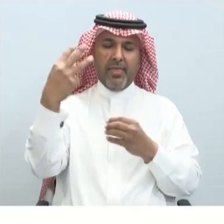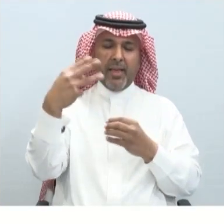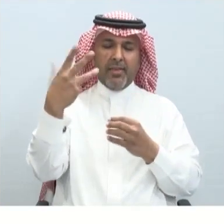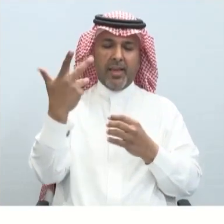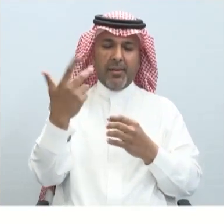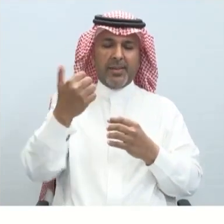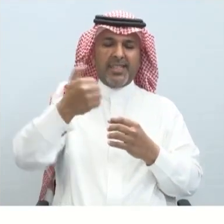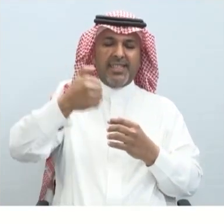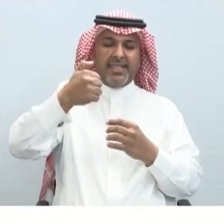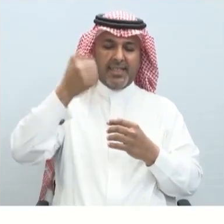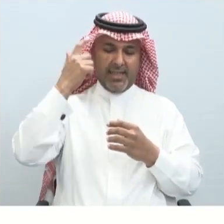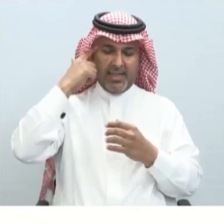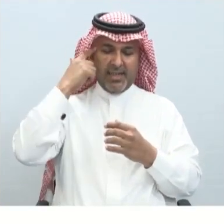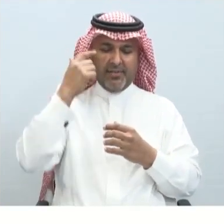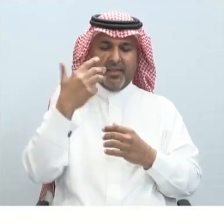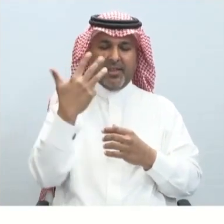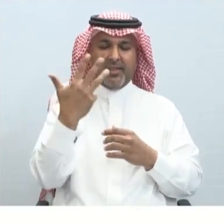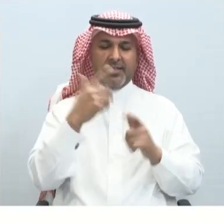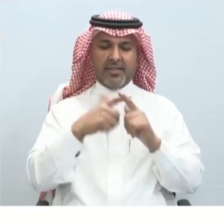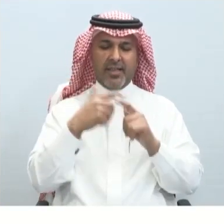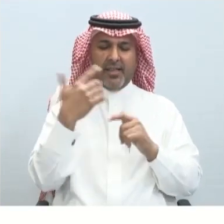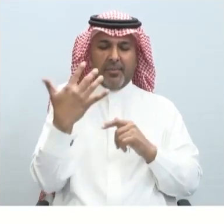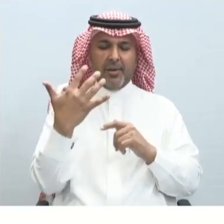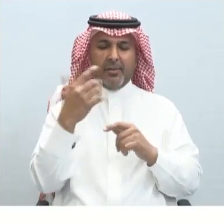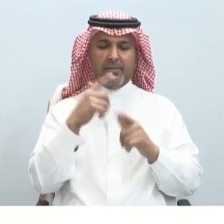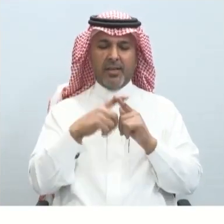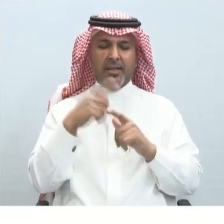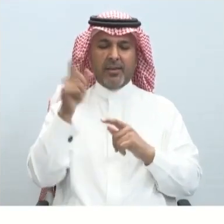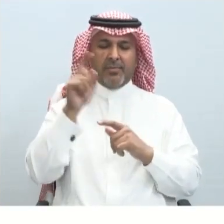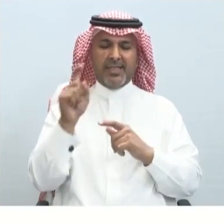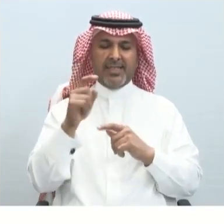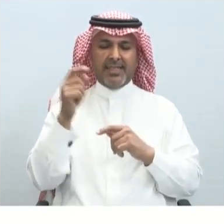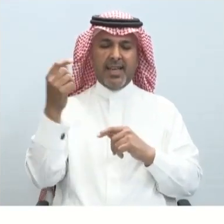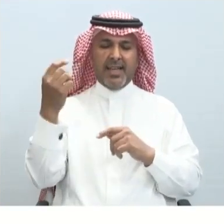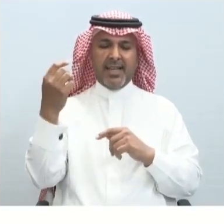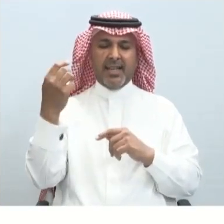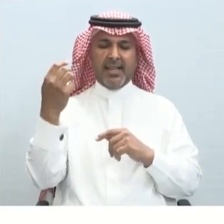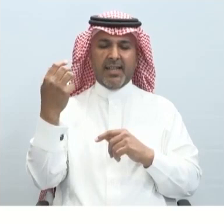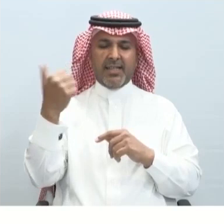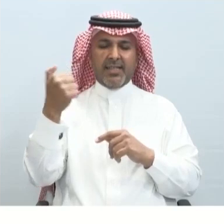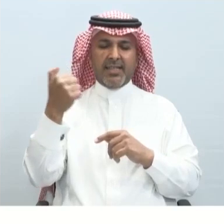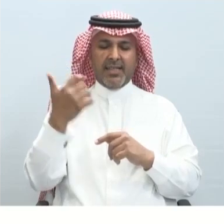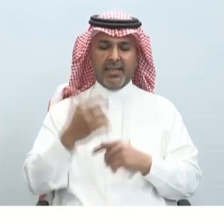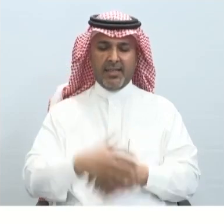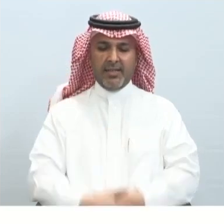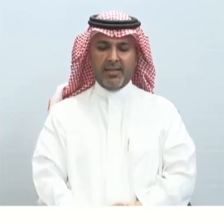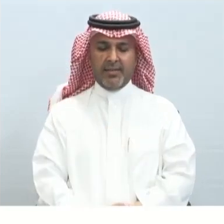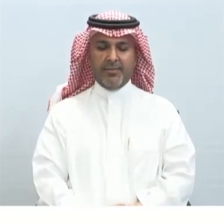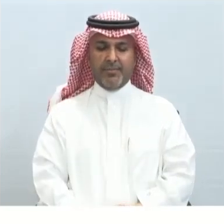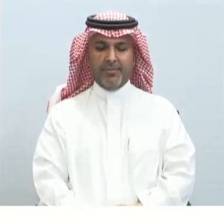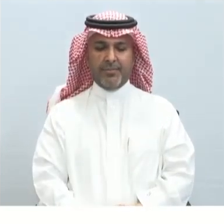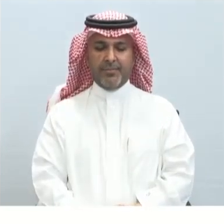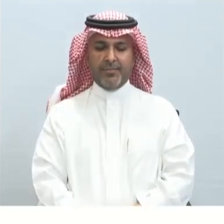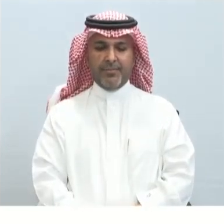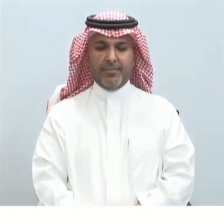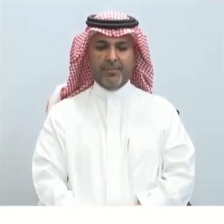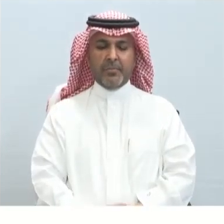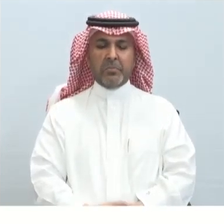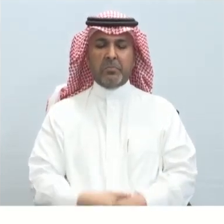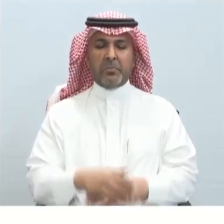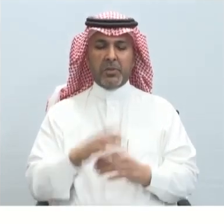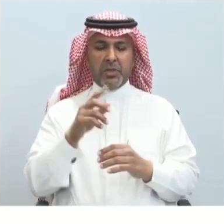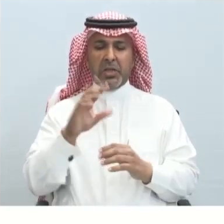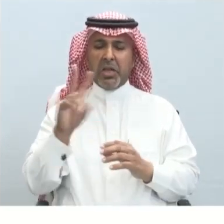في خمسه في ساين الستين درجه يعني هي كلها نفس المساله اللهم بس تغيير في الزاويه فقط